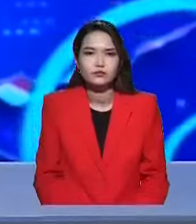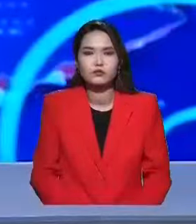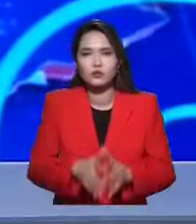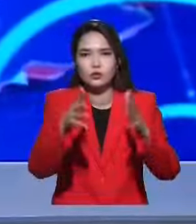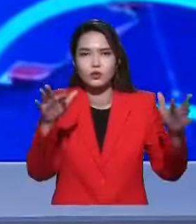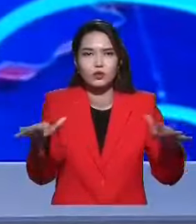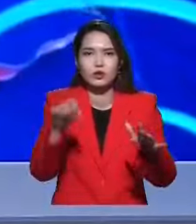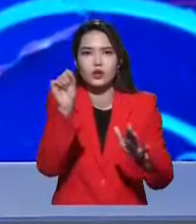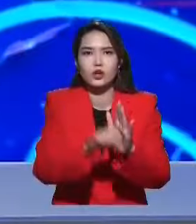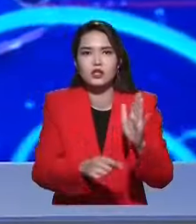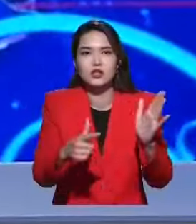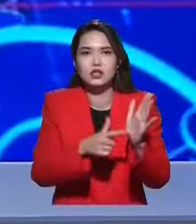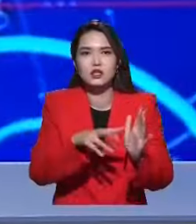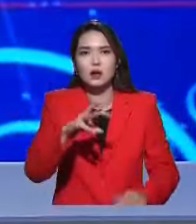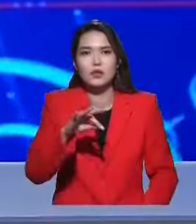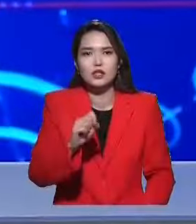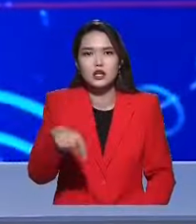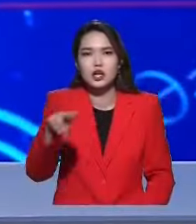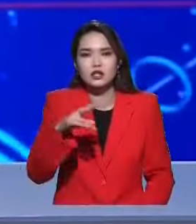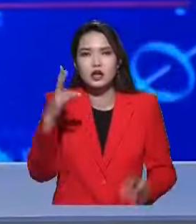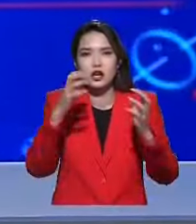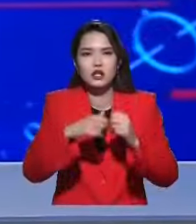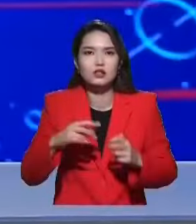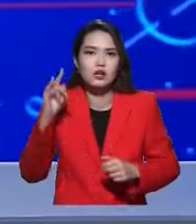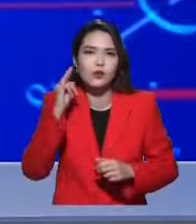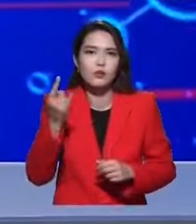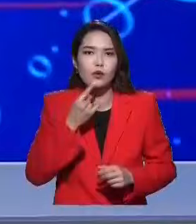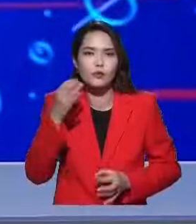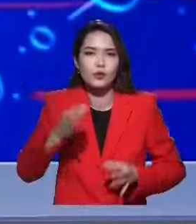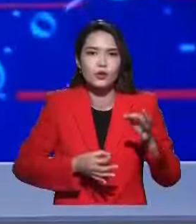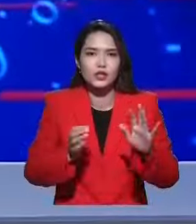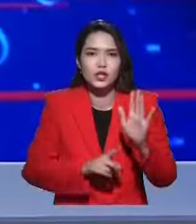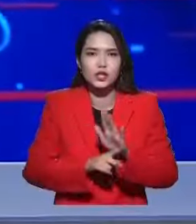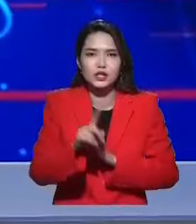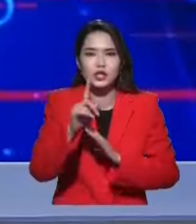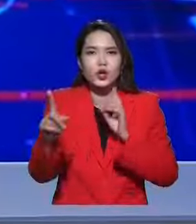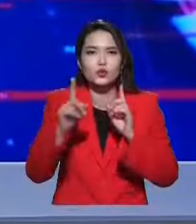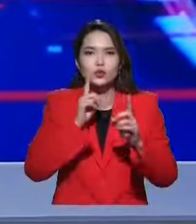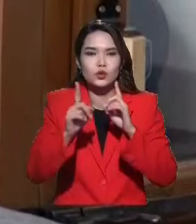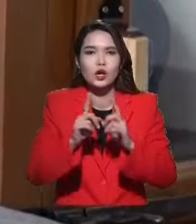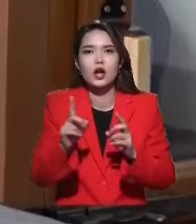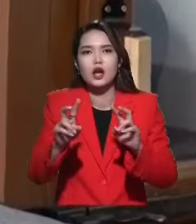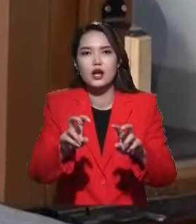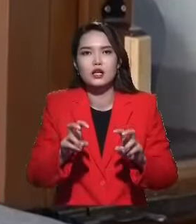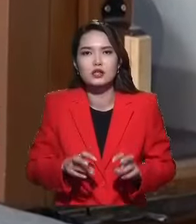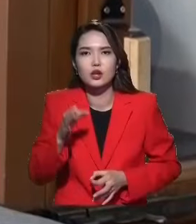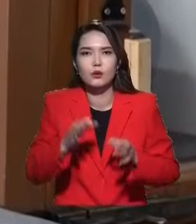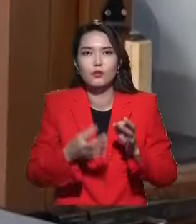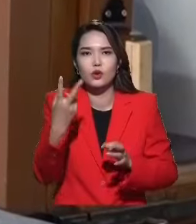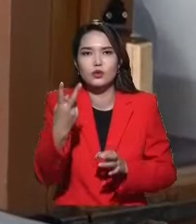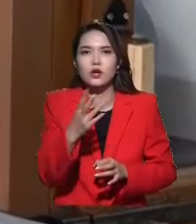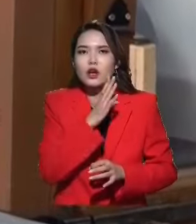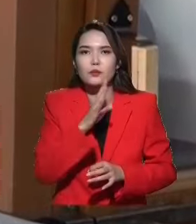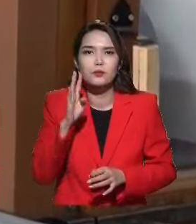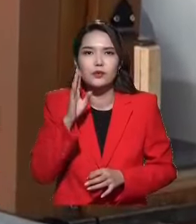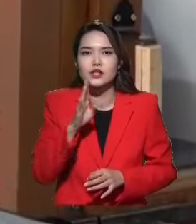Громкое дело об убийстве 7-летней Миланы Давыдовой рассматривает Павлодарский суд. Начались предварительные слушания. На скамье подсудимых двое –